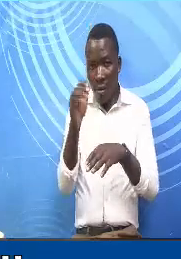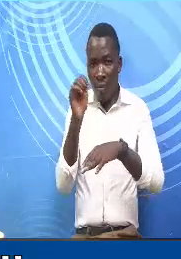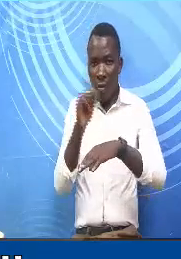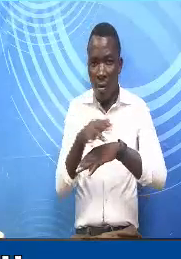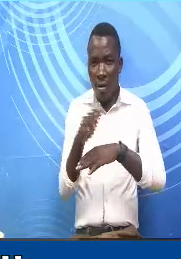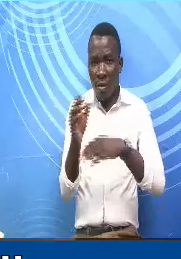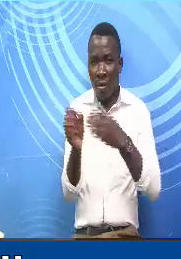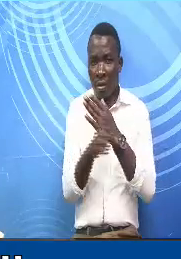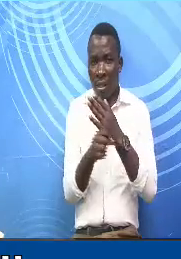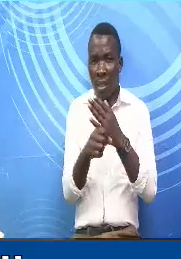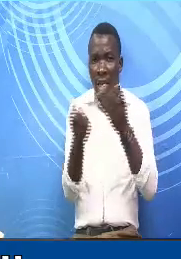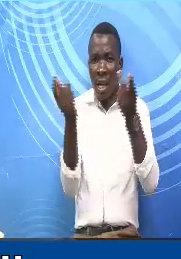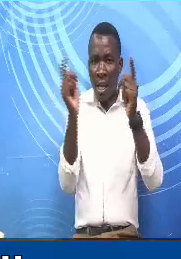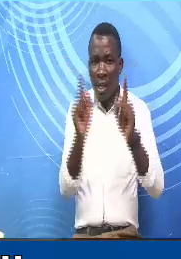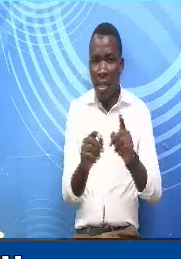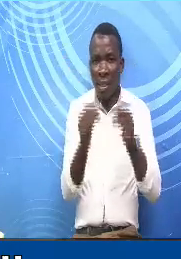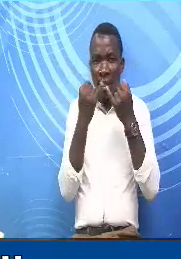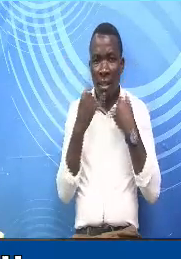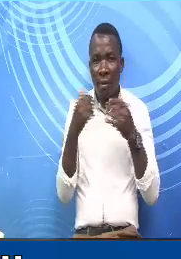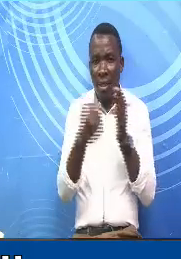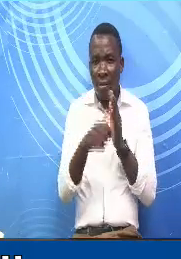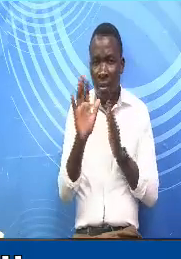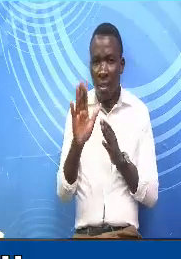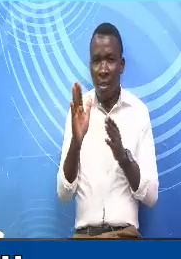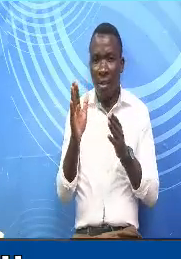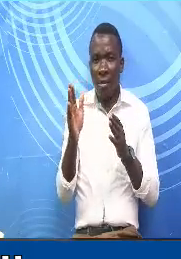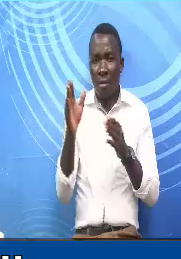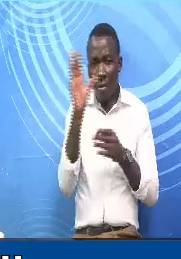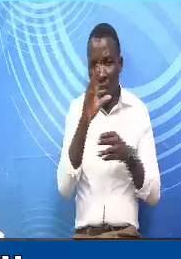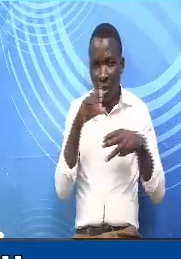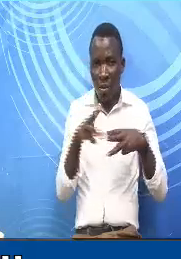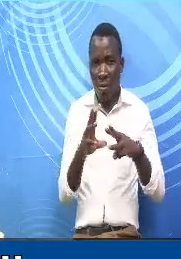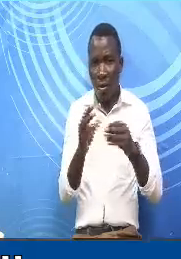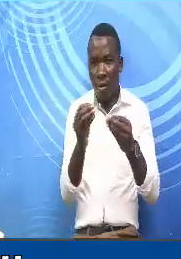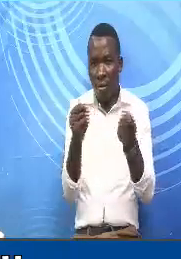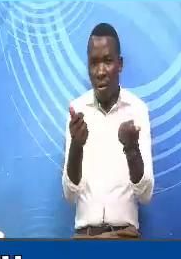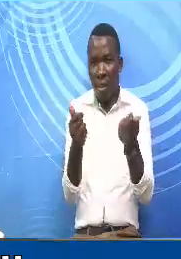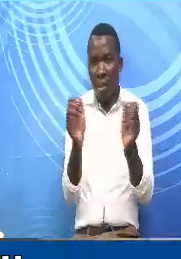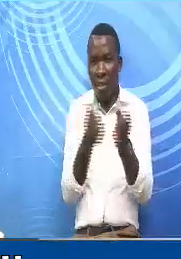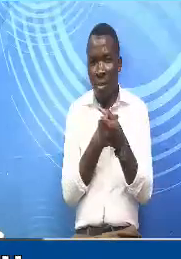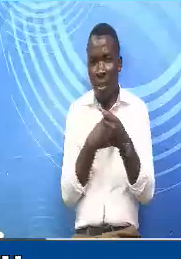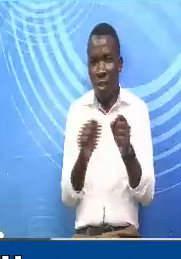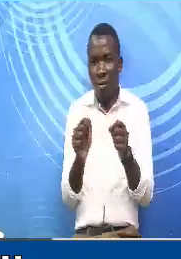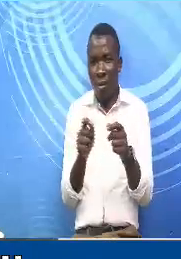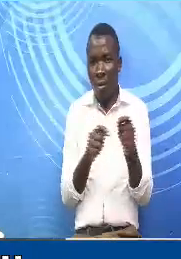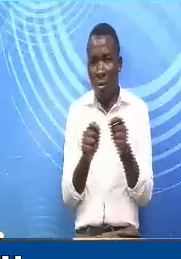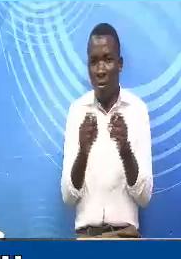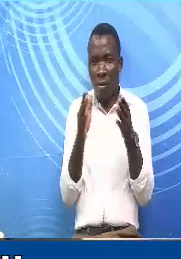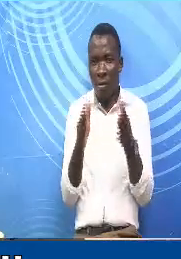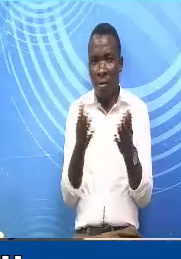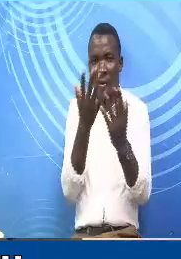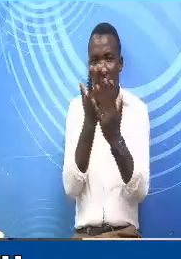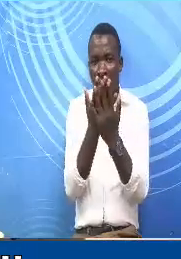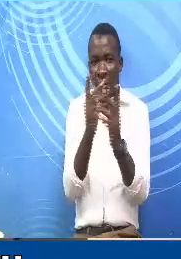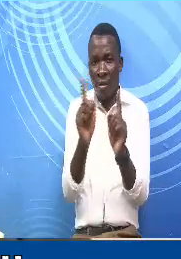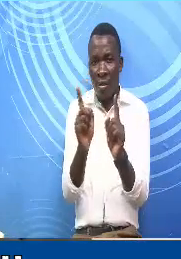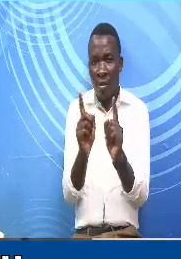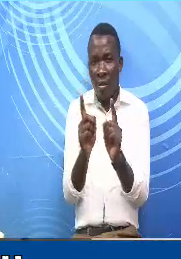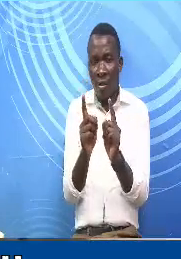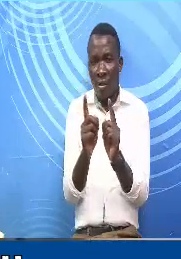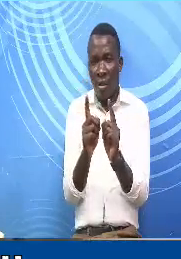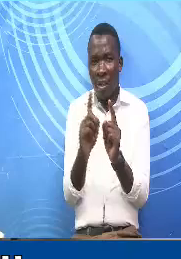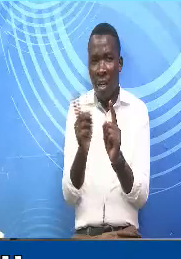akatubwira ikibazo afite tugashakisha uko twakibonera igisubizo ntabwo bishoboka koordinator w'adaso ntafunga